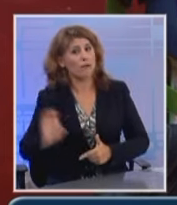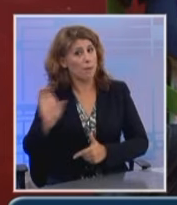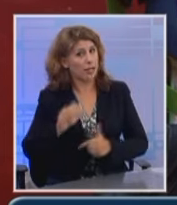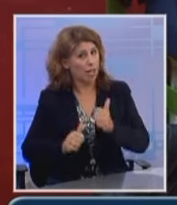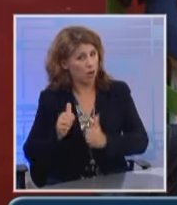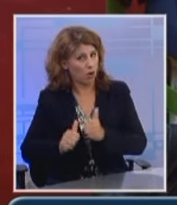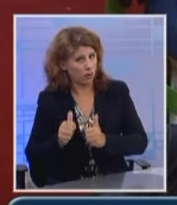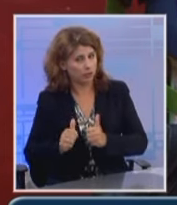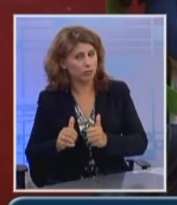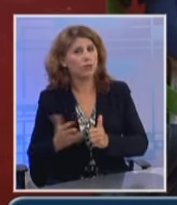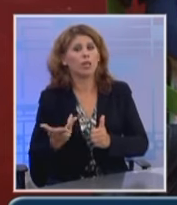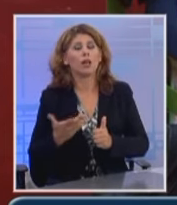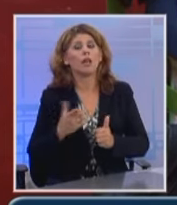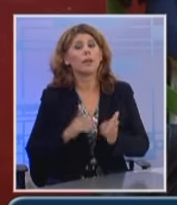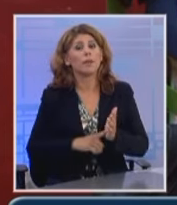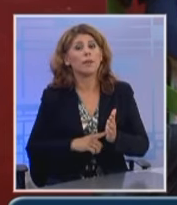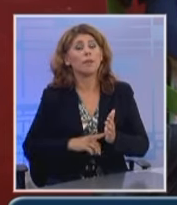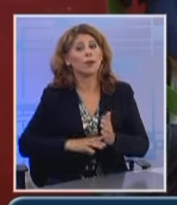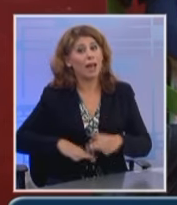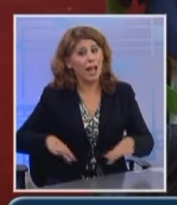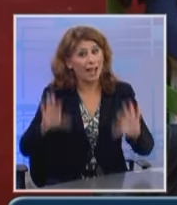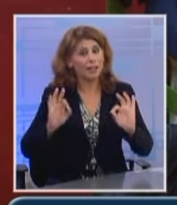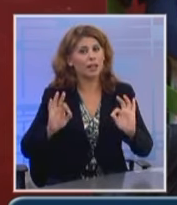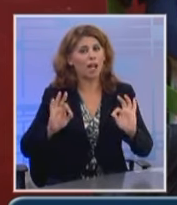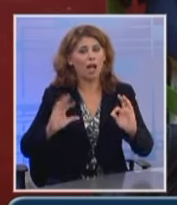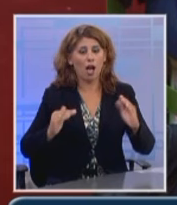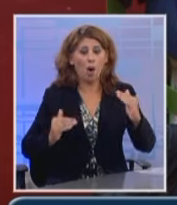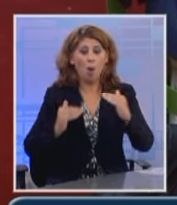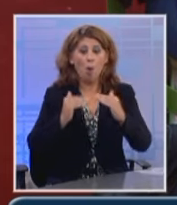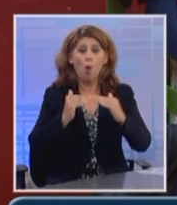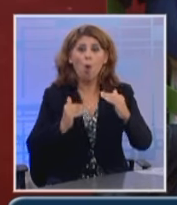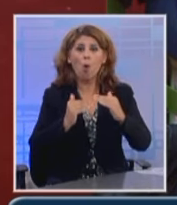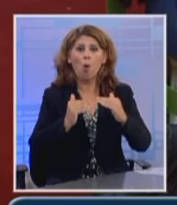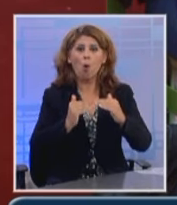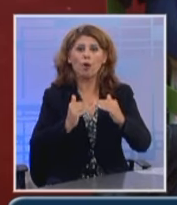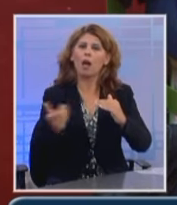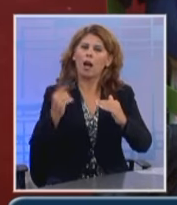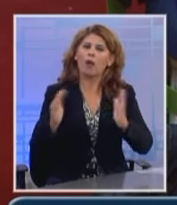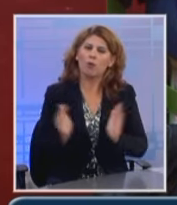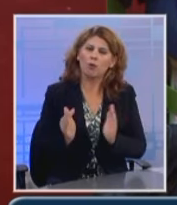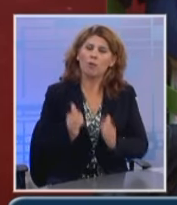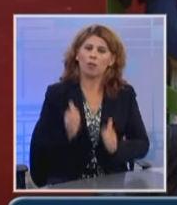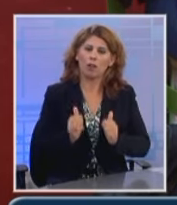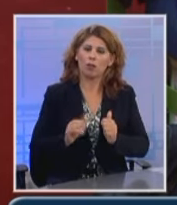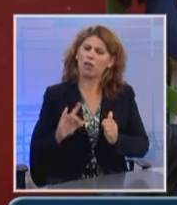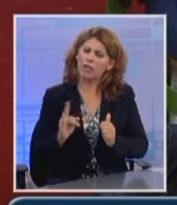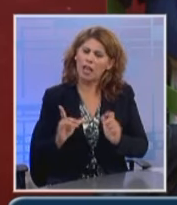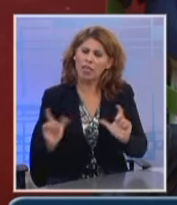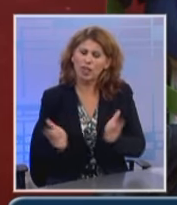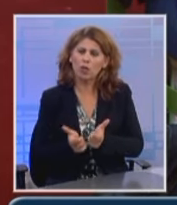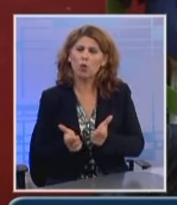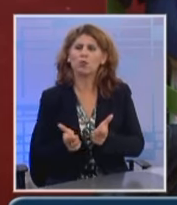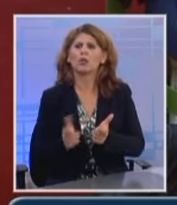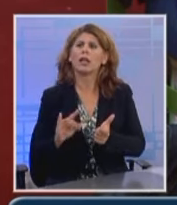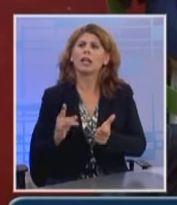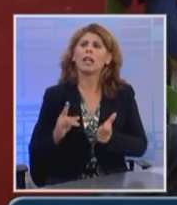ολυμπιακή, χρειάζεται πρώτα να πιάσει τα όρια λαμβάνοντας μέρος σε μικρότερους αγώνες, είτε εθνικού, είτε